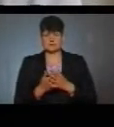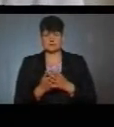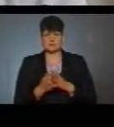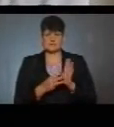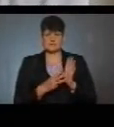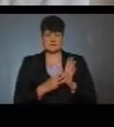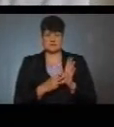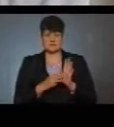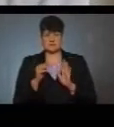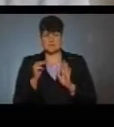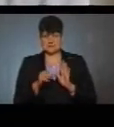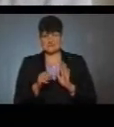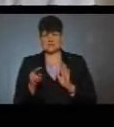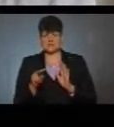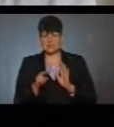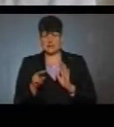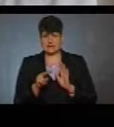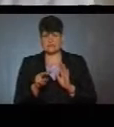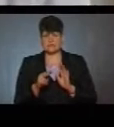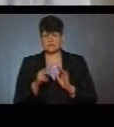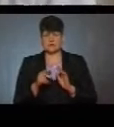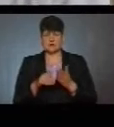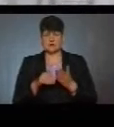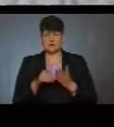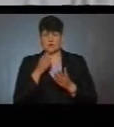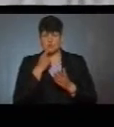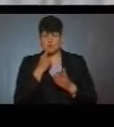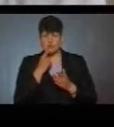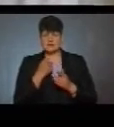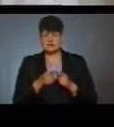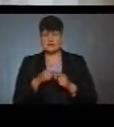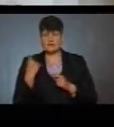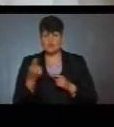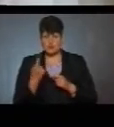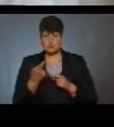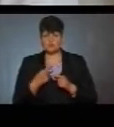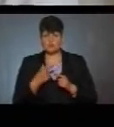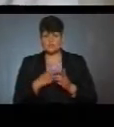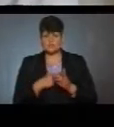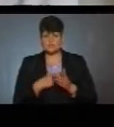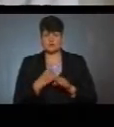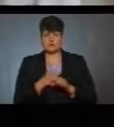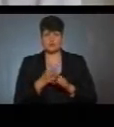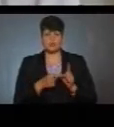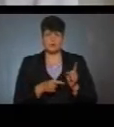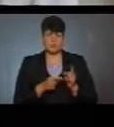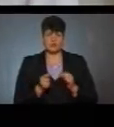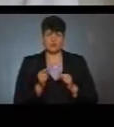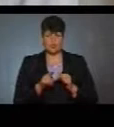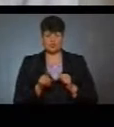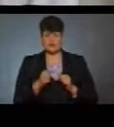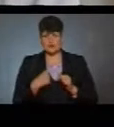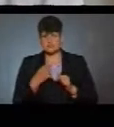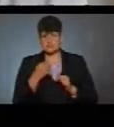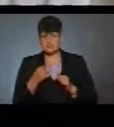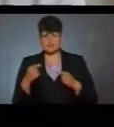8 тисяч літрів донорської крові. Це по області. Тут себе ми заготовляємо половину від того, що я сказав,